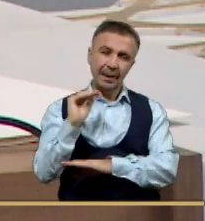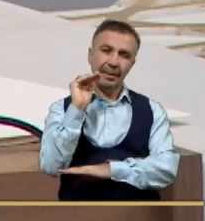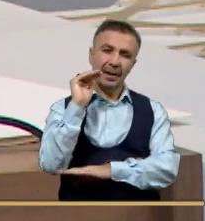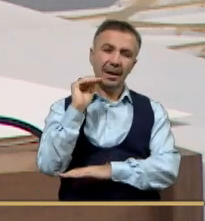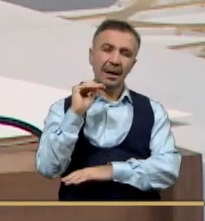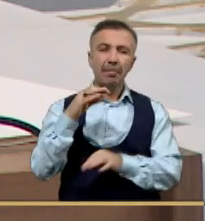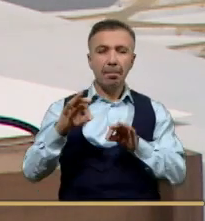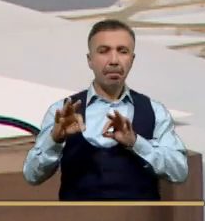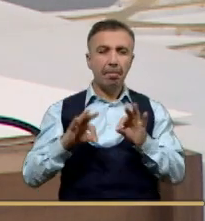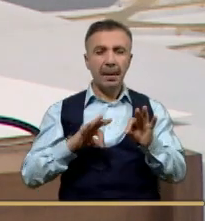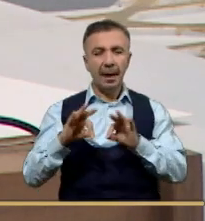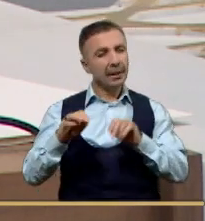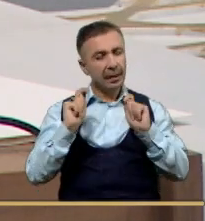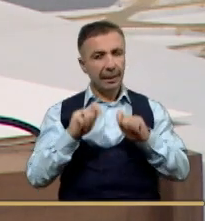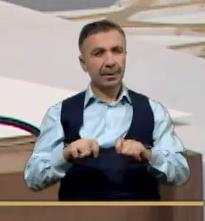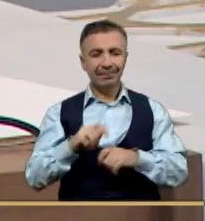maalesef.